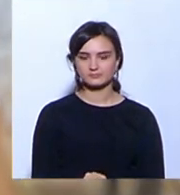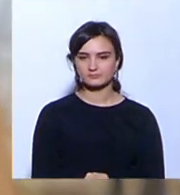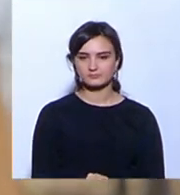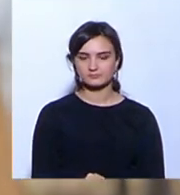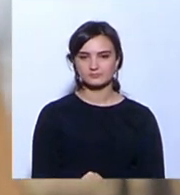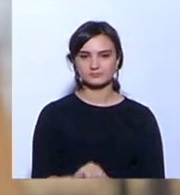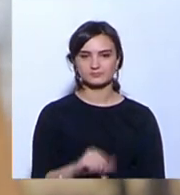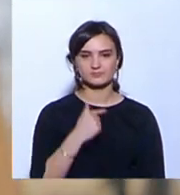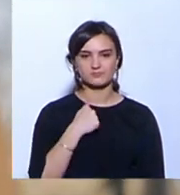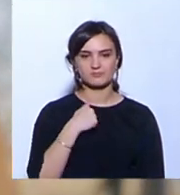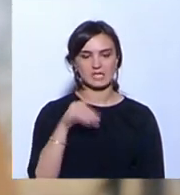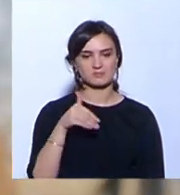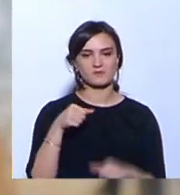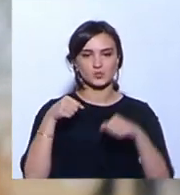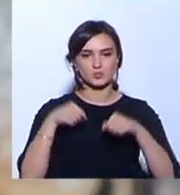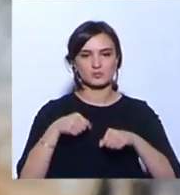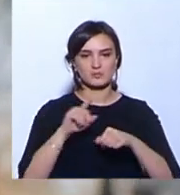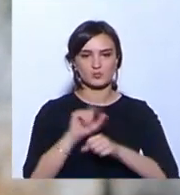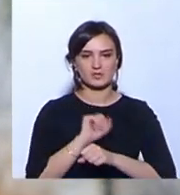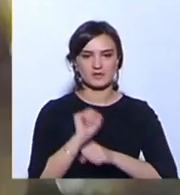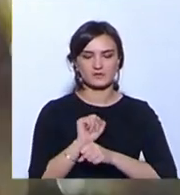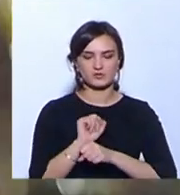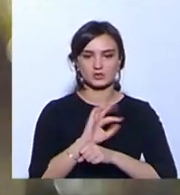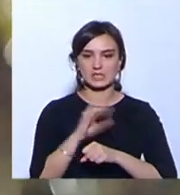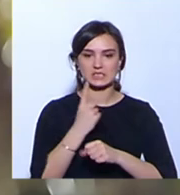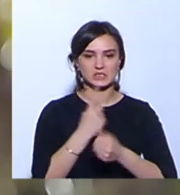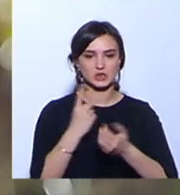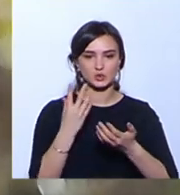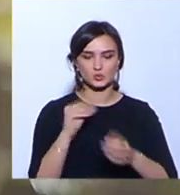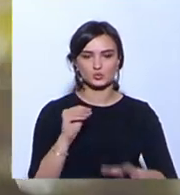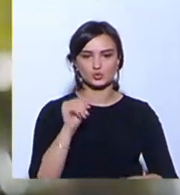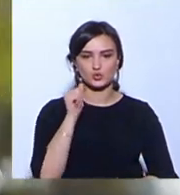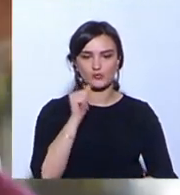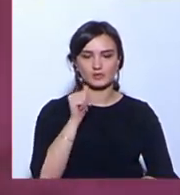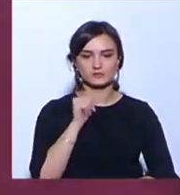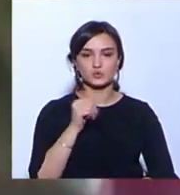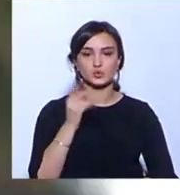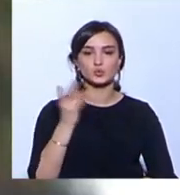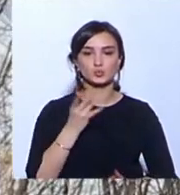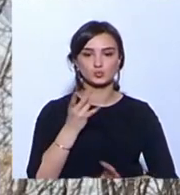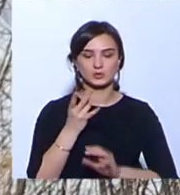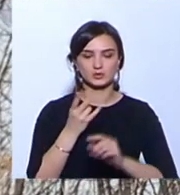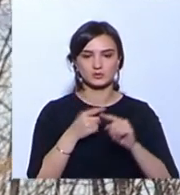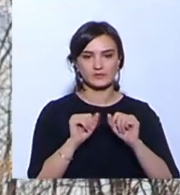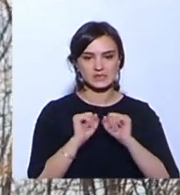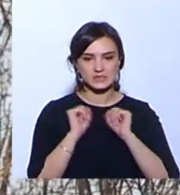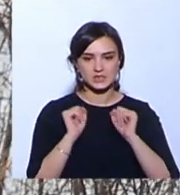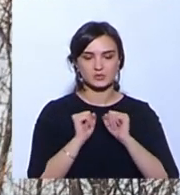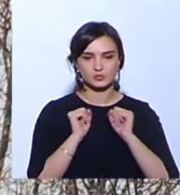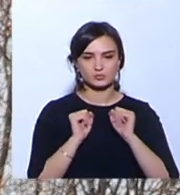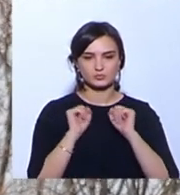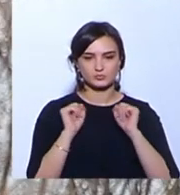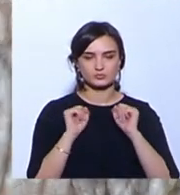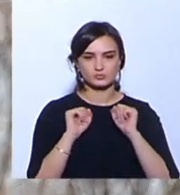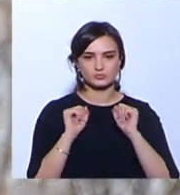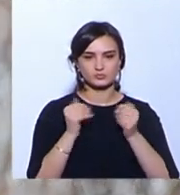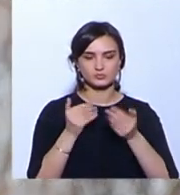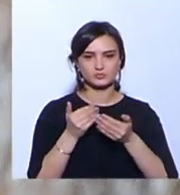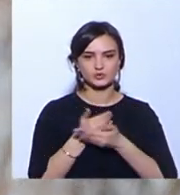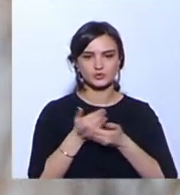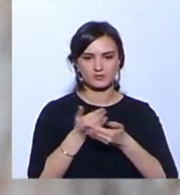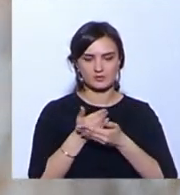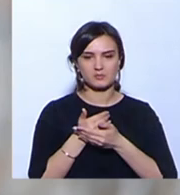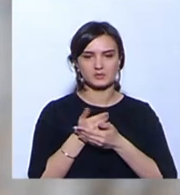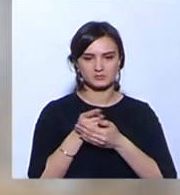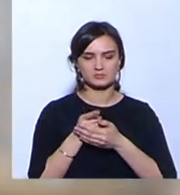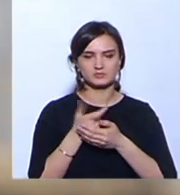ვამბობ, რომ მე არ მაქვს უფლება, რომ გავჩერდე არც ერთ წუთს. ყოველთვის უნდა ვეცადო, რომ აუყვე ცხოვრების ნაბიჯს.